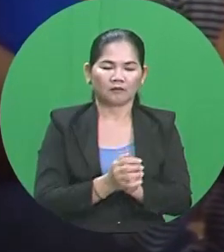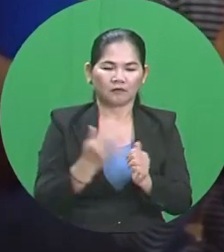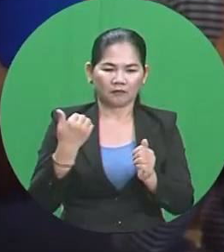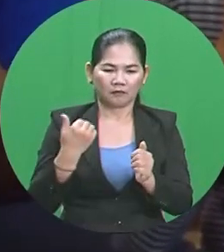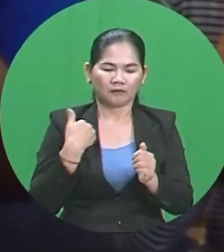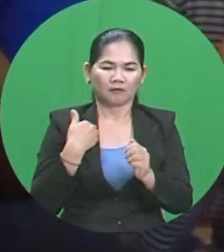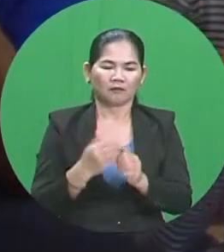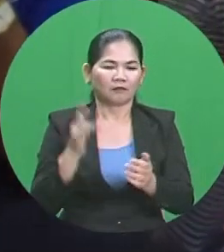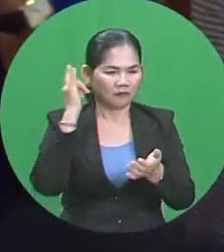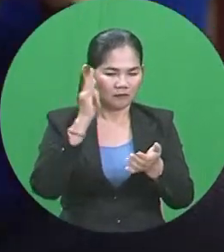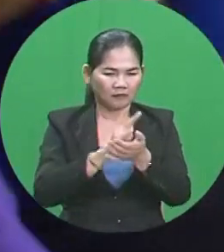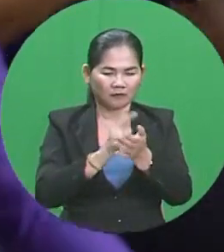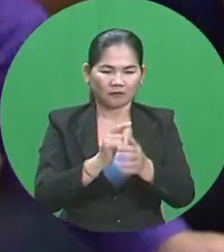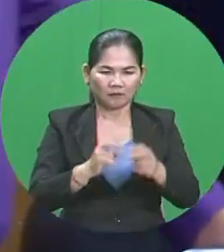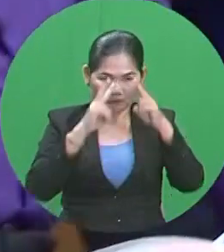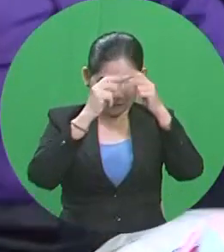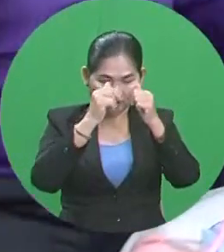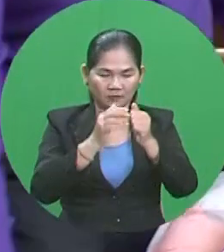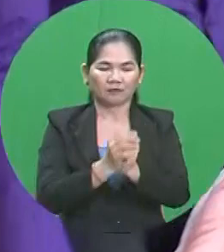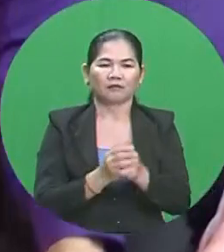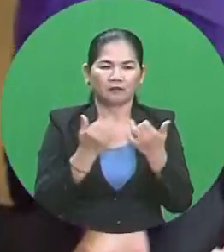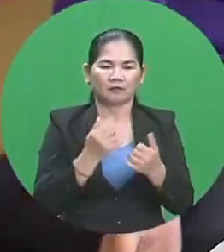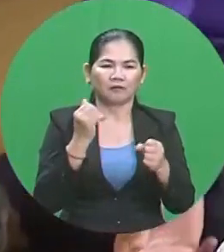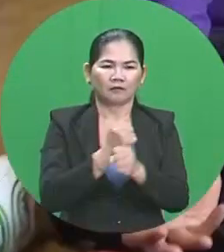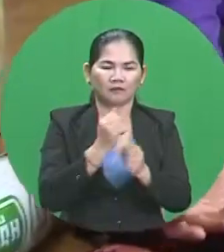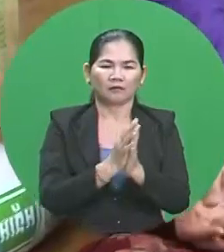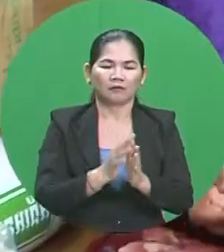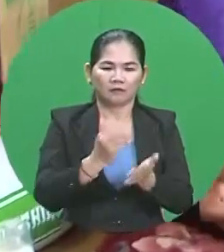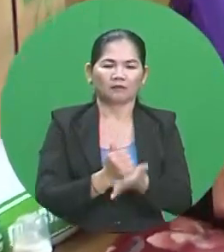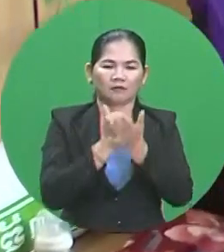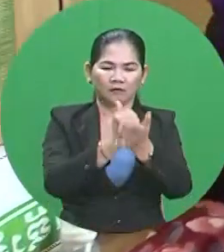បានទទួលអំណរឧបត្ថម្ភដល់សប្បុរសធម៌ ពីសម្ដេចតេជោ និងសម្ដេចគតិប្របណ្ឌិត